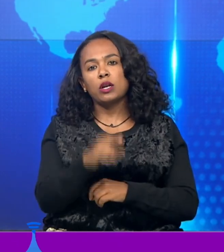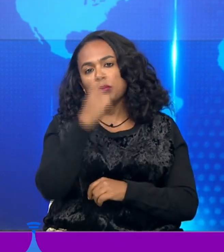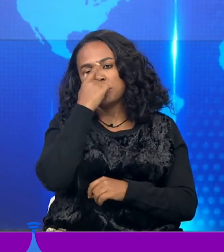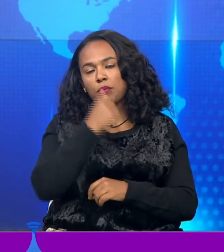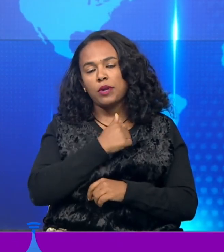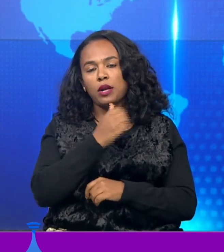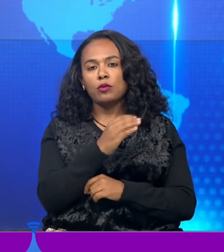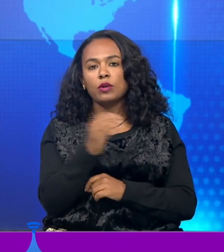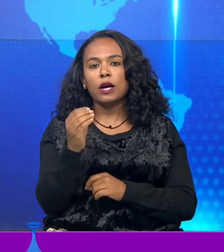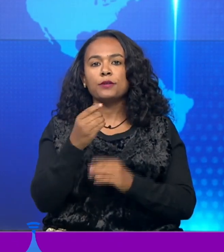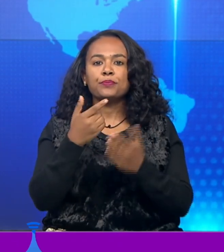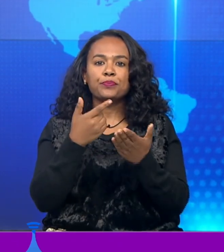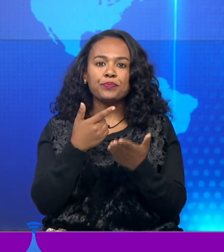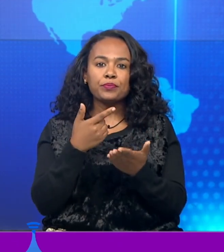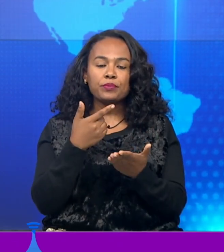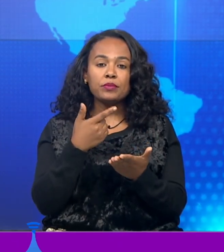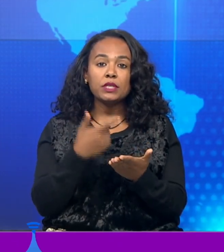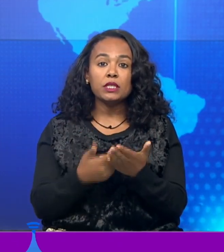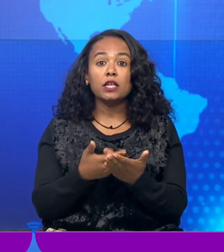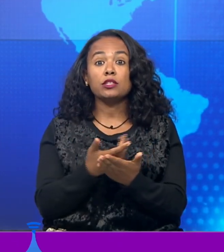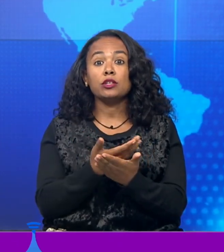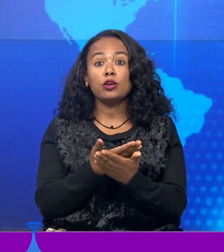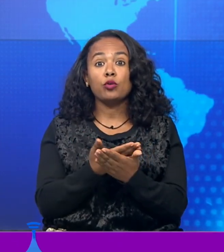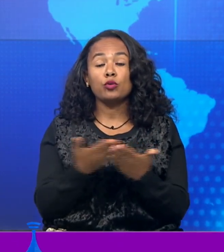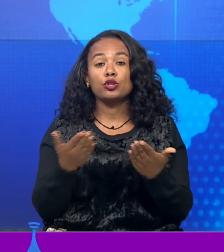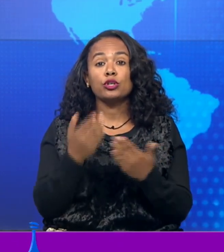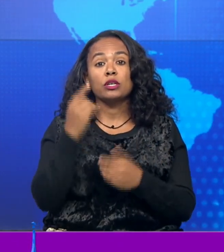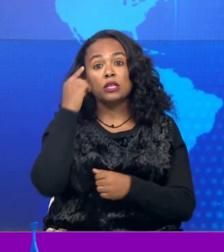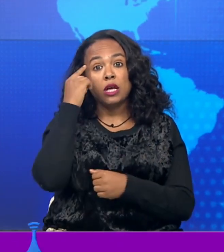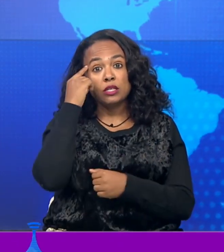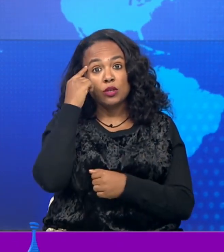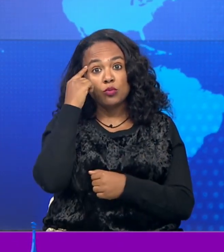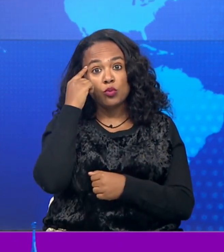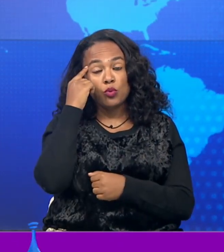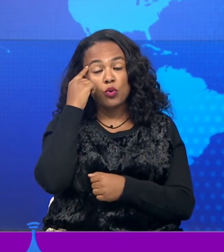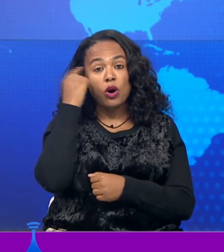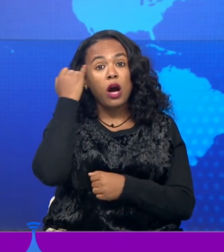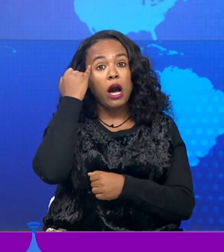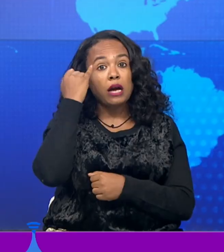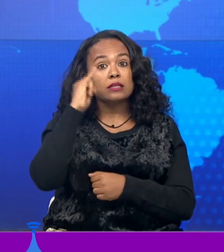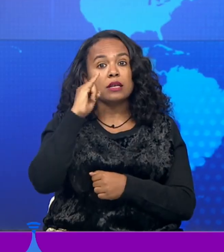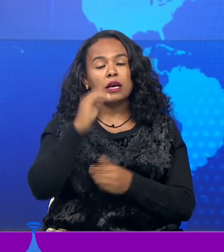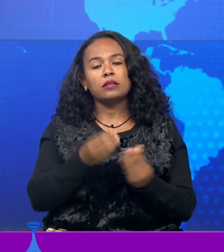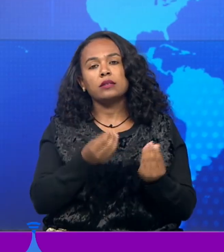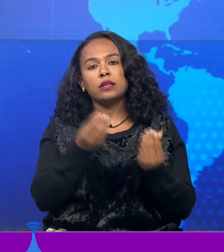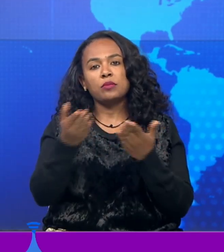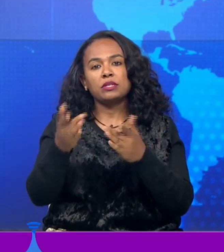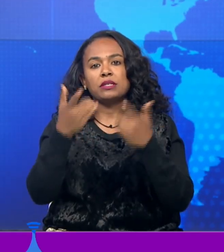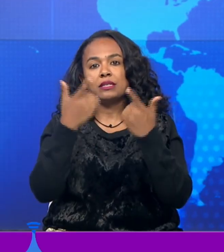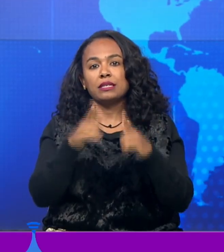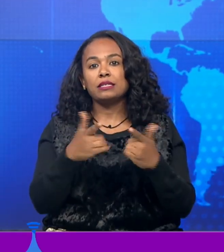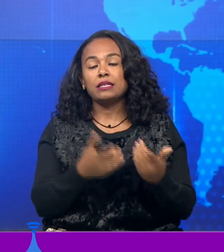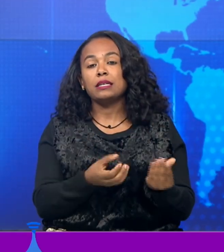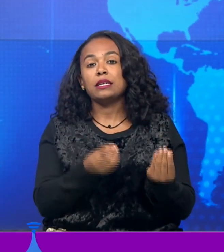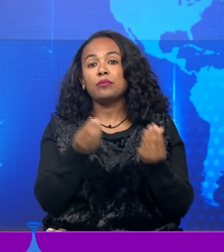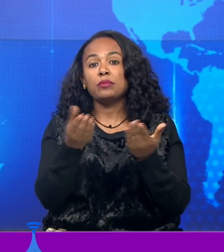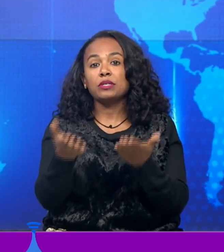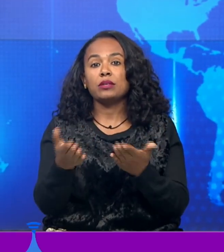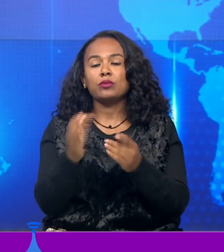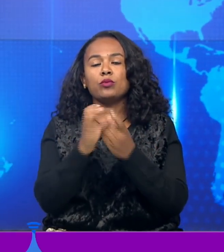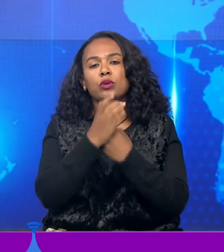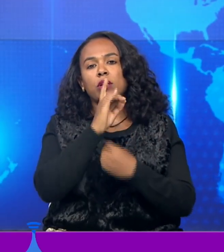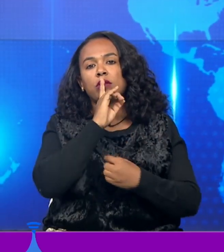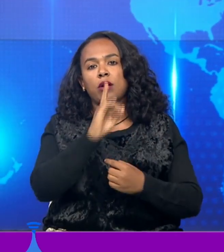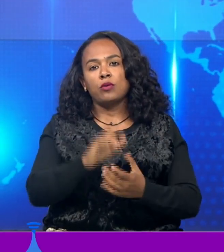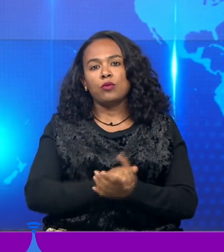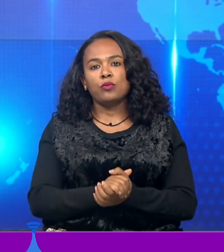አምናለሁና እነዚህ ነገሮች እንዲታሰቡ አስተያየት ለመስጠት እድል የሚሰጥ ሁኔታ ነው ማለት